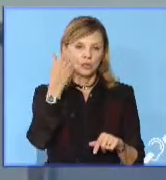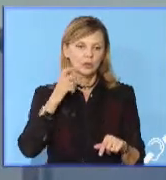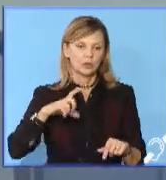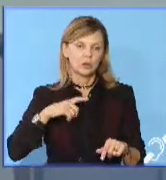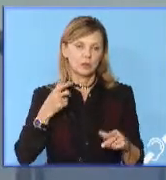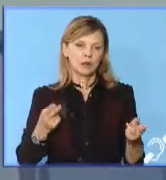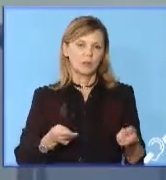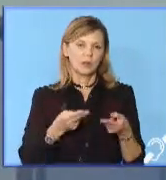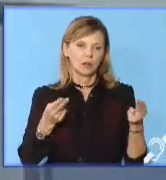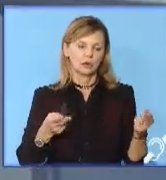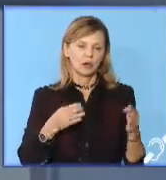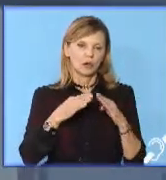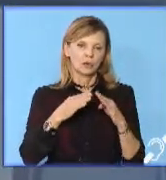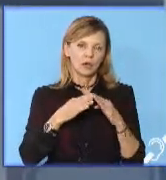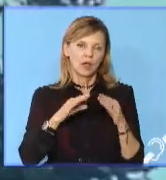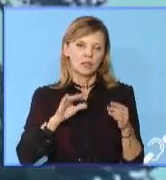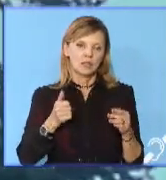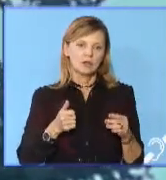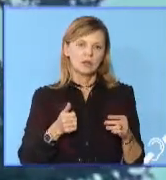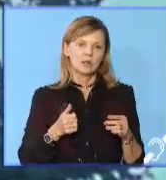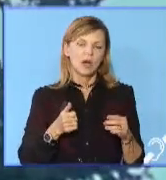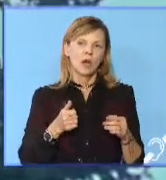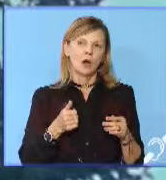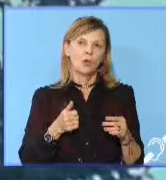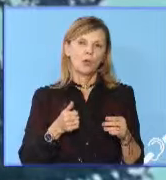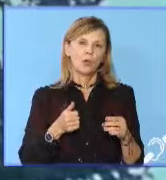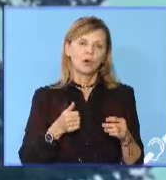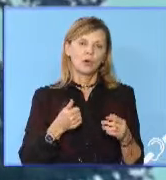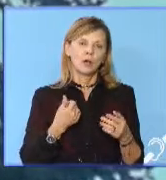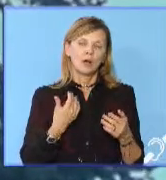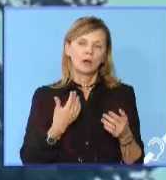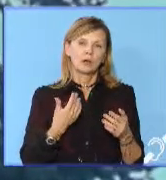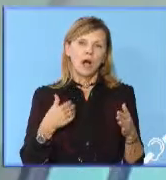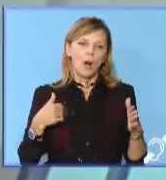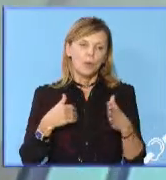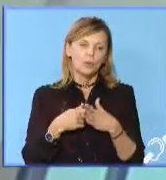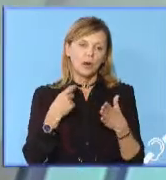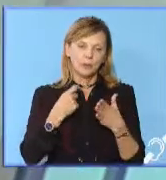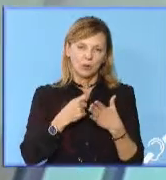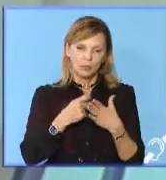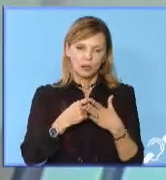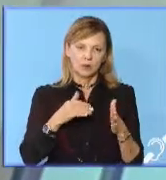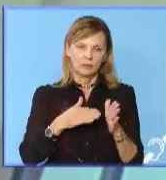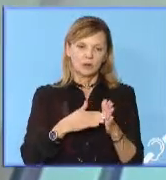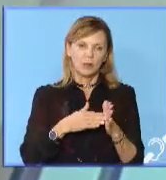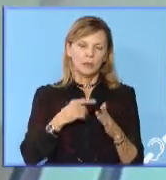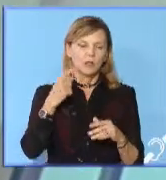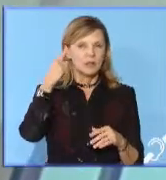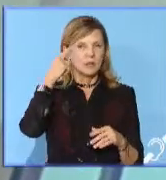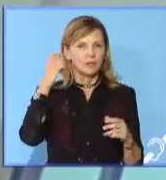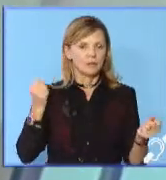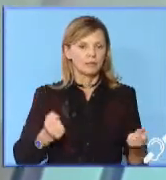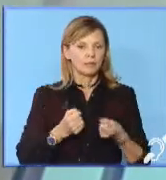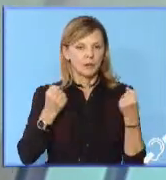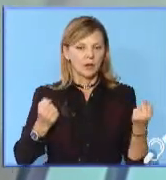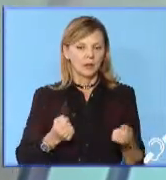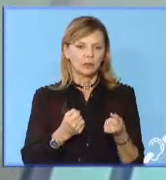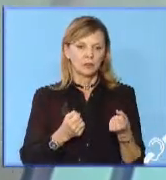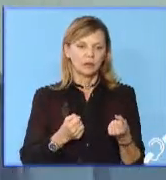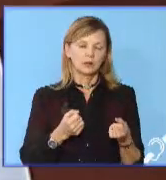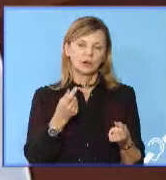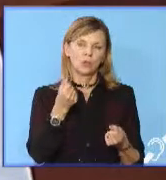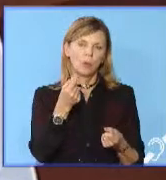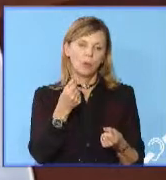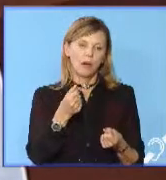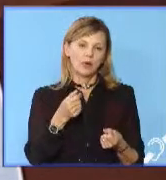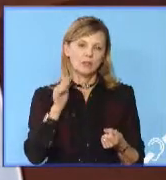în căutarea unei locuințe sau chiar pe pasul de a o cumpăra, trebuie să fim pregătiți și din punct de vedere financiar.